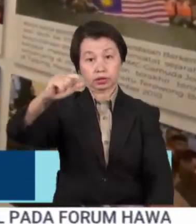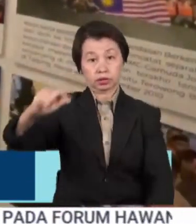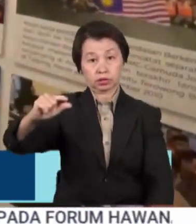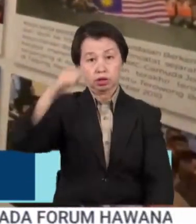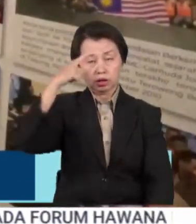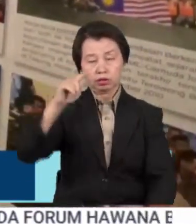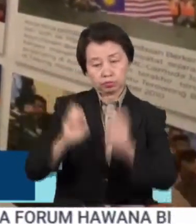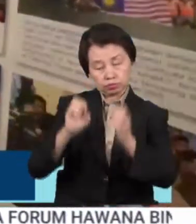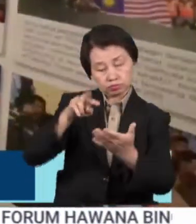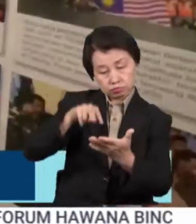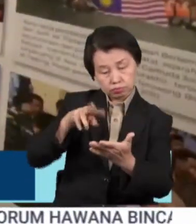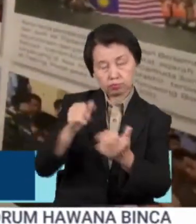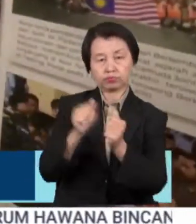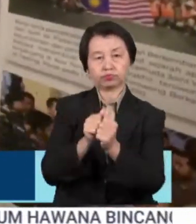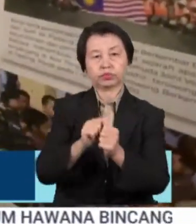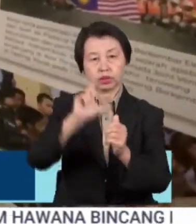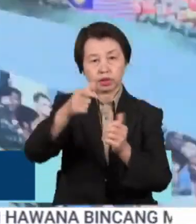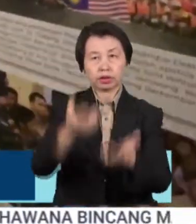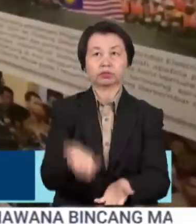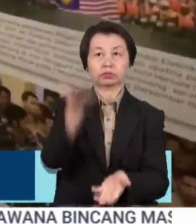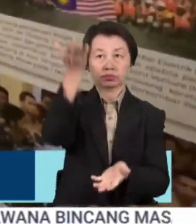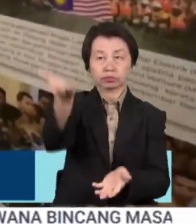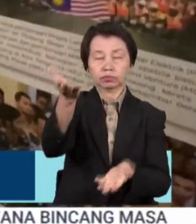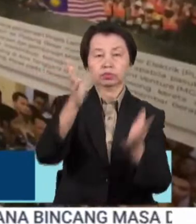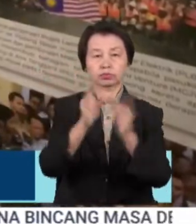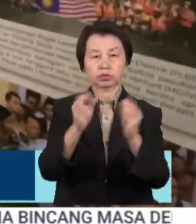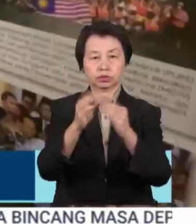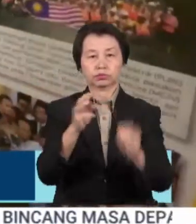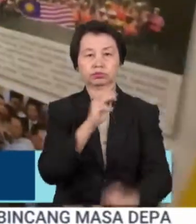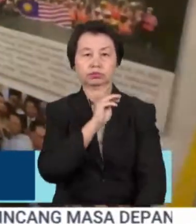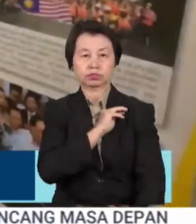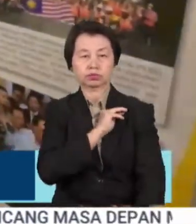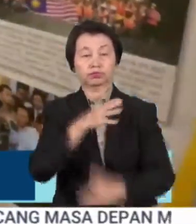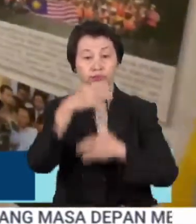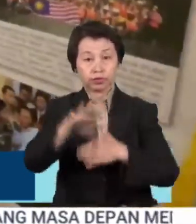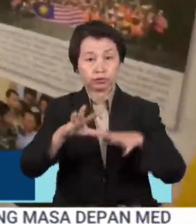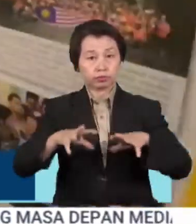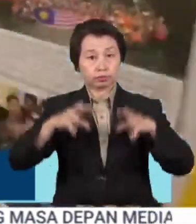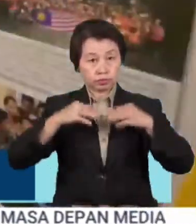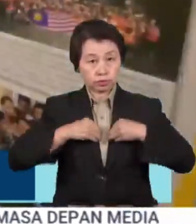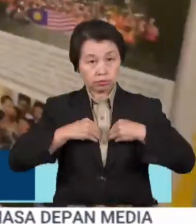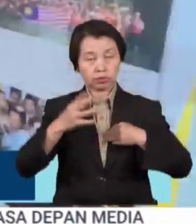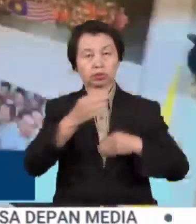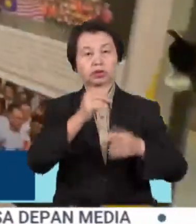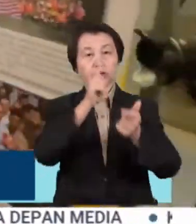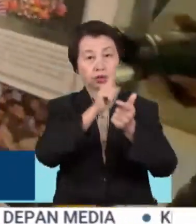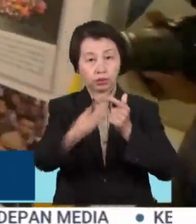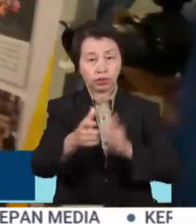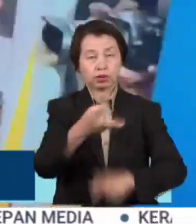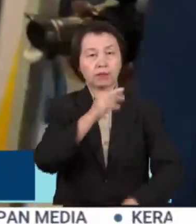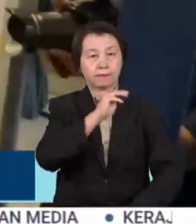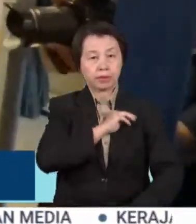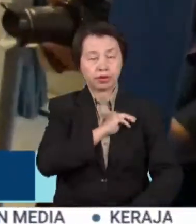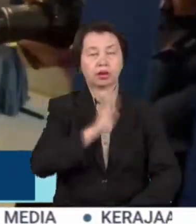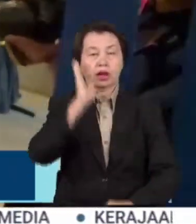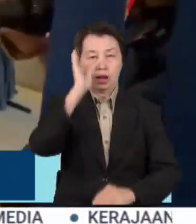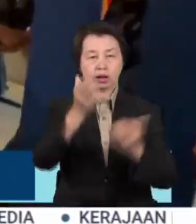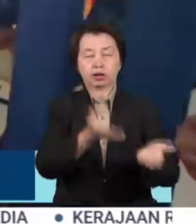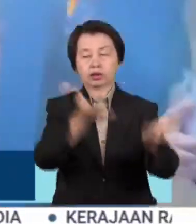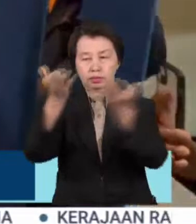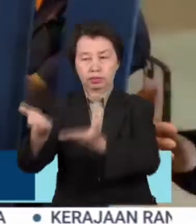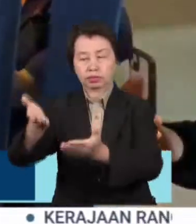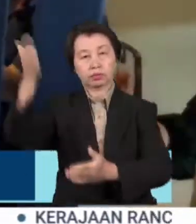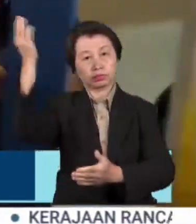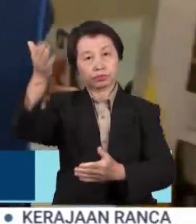untuk penelitian dan seterusnya diangkat ke mesyuarat Jemaah Menteri. Setelah diterima dan diluluskan oleh Jemaah Menteri, ia akan dibentang